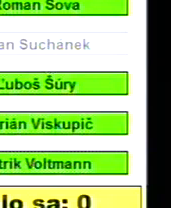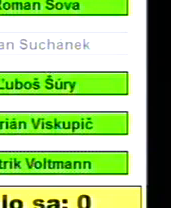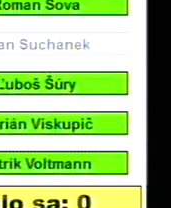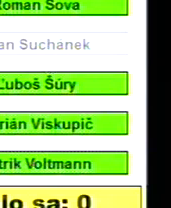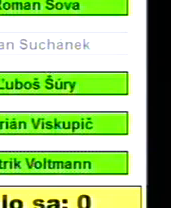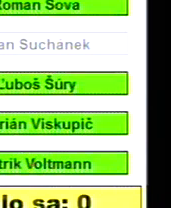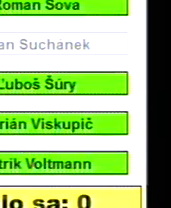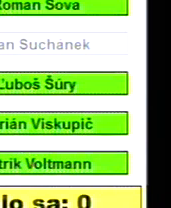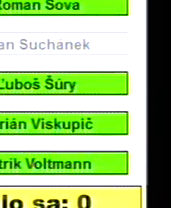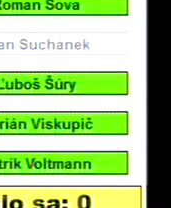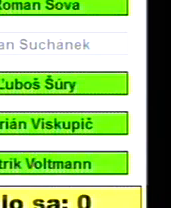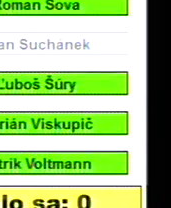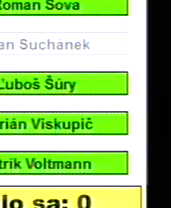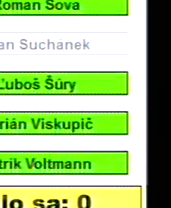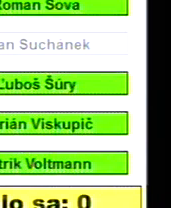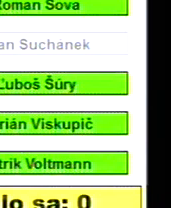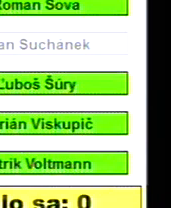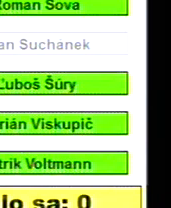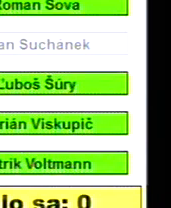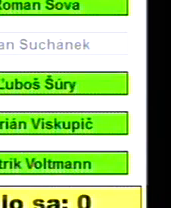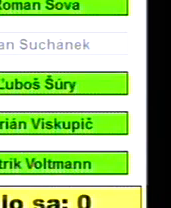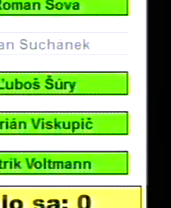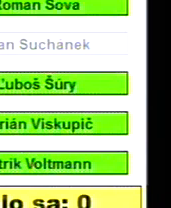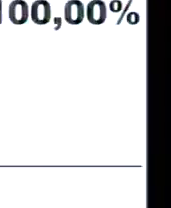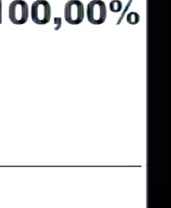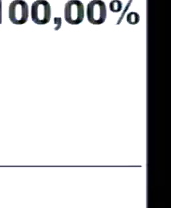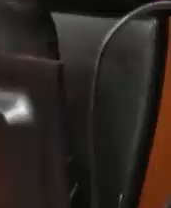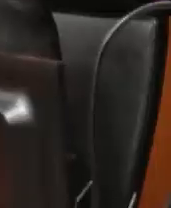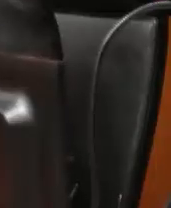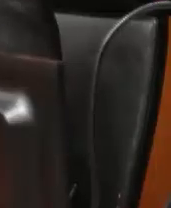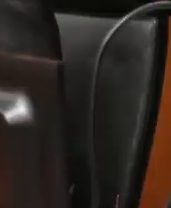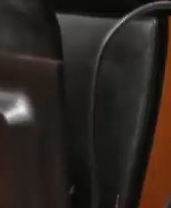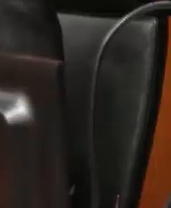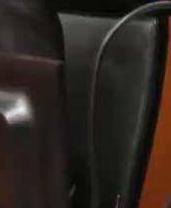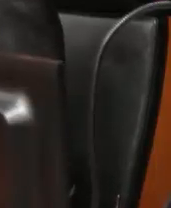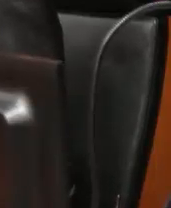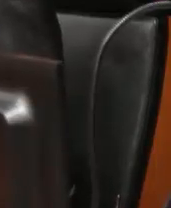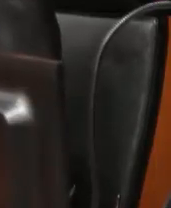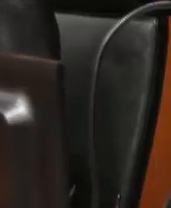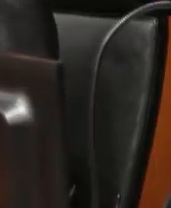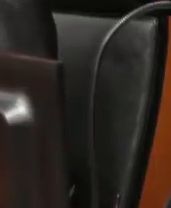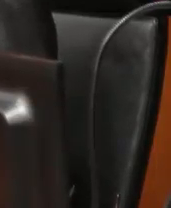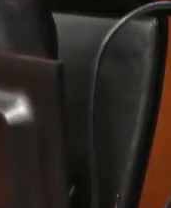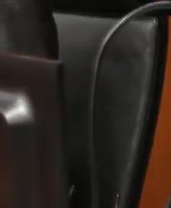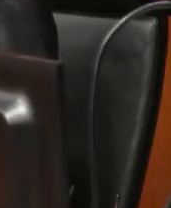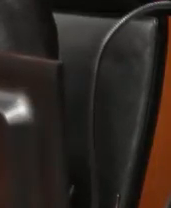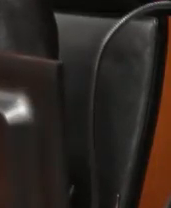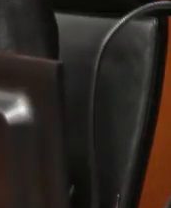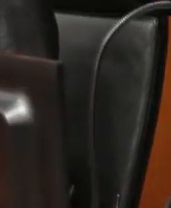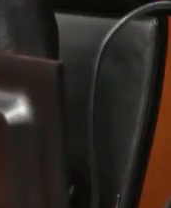Konštatujem, že uznesenie bolo prijaté 33 hlasmi za, z 33 prítomných pánov